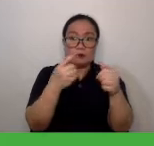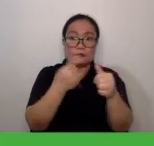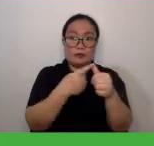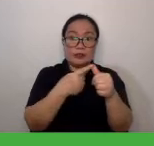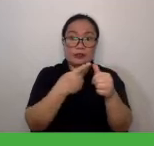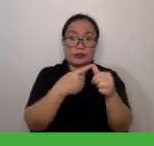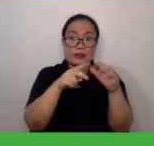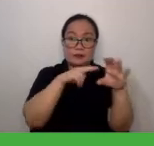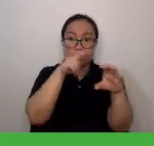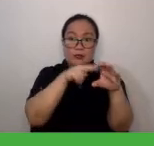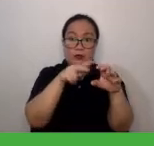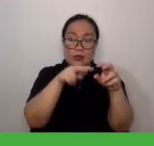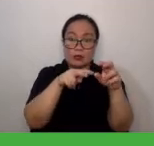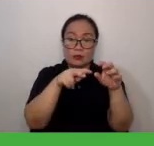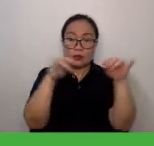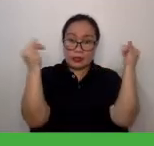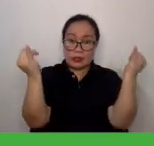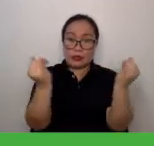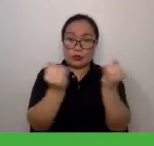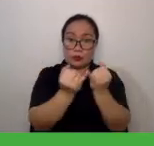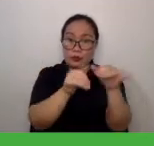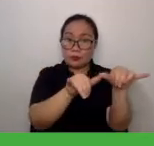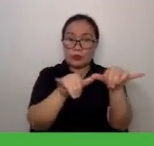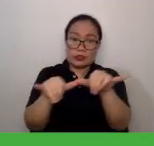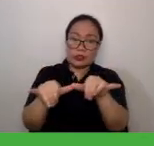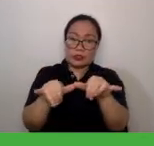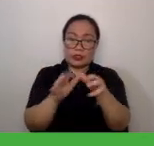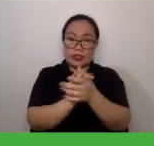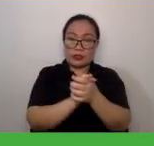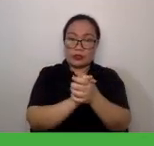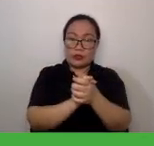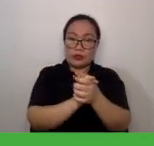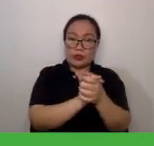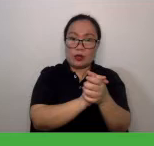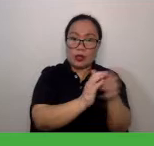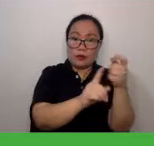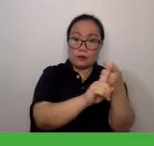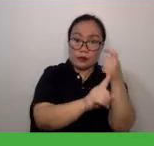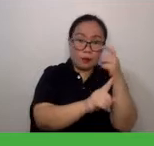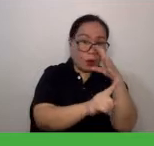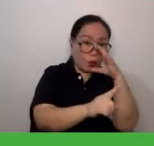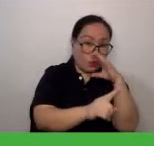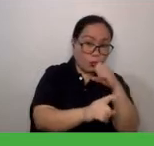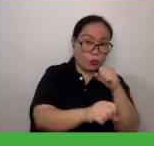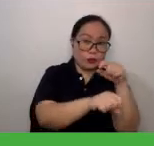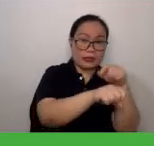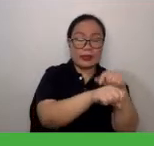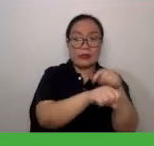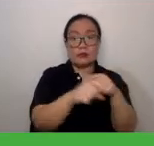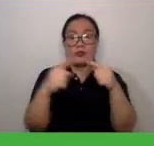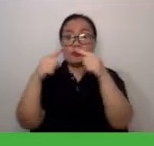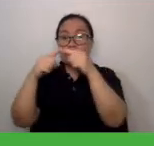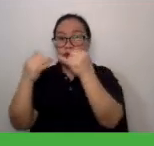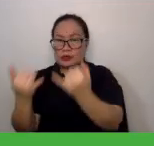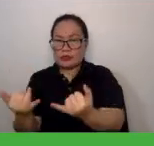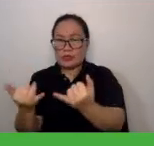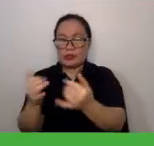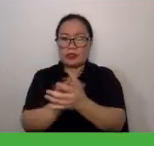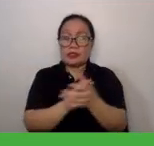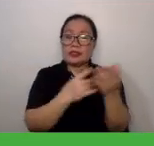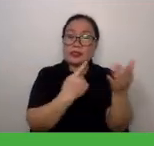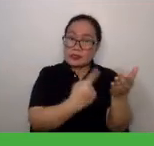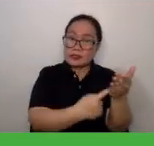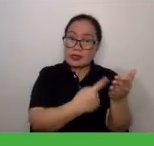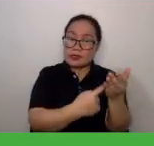sa modern, yung ano na po, yung na-modernize na siya. So, dun sa introduction natin,